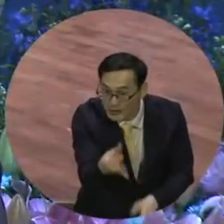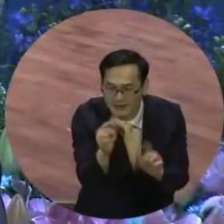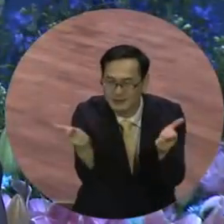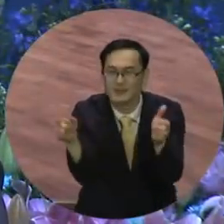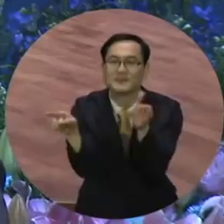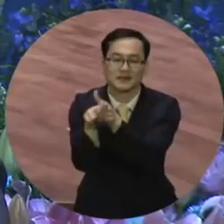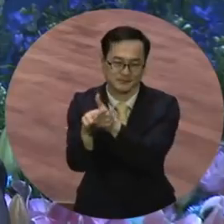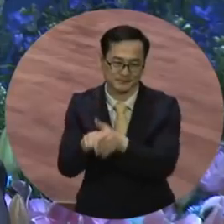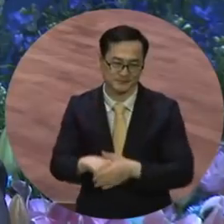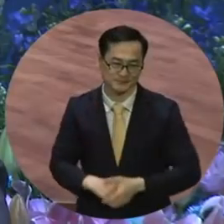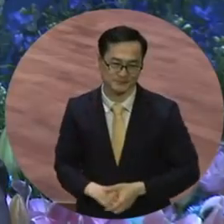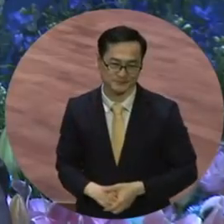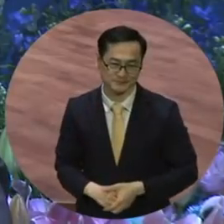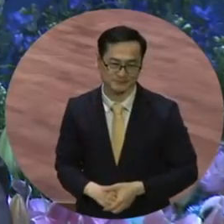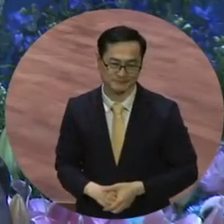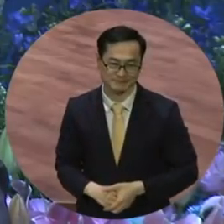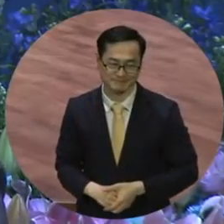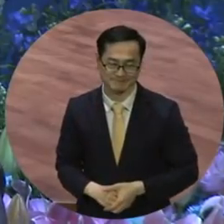믿음이란 말이에요.